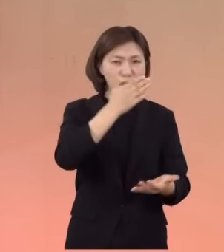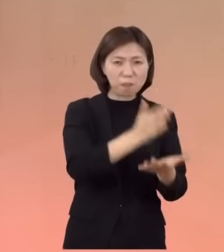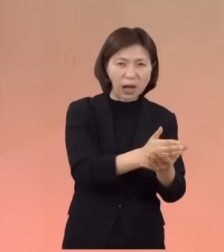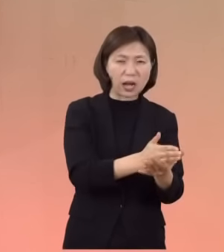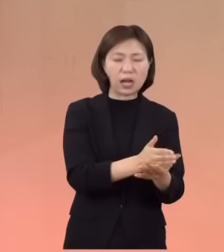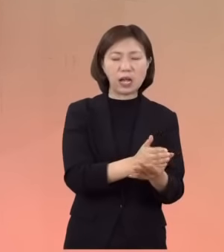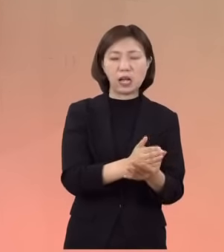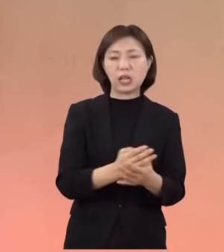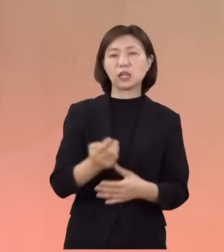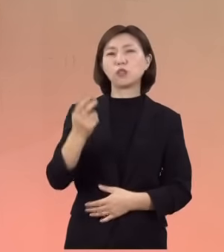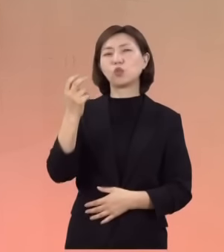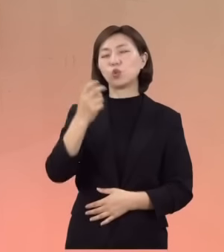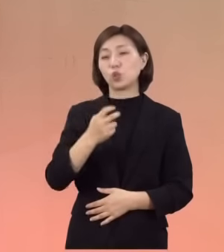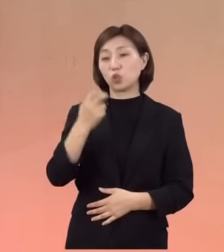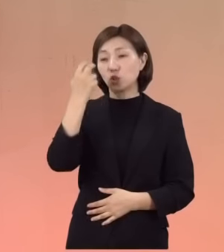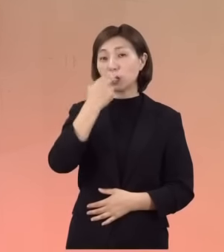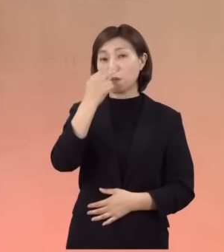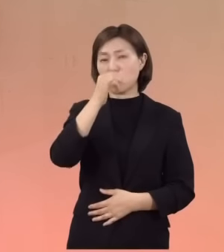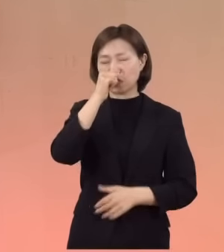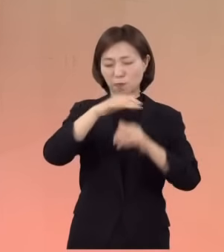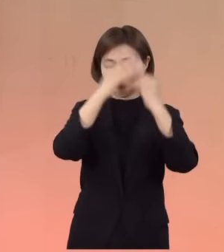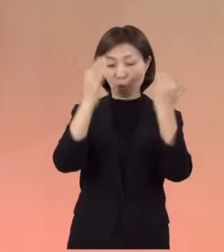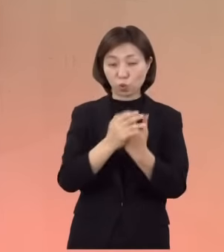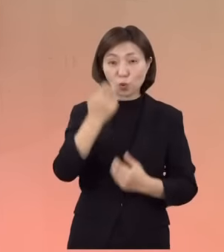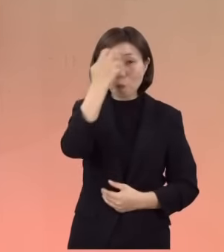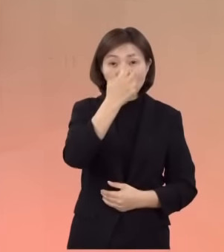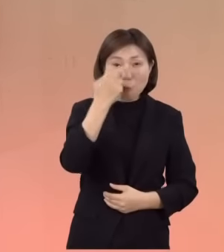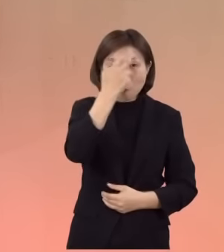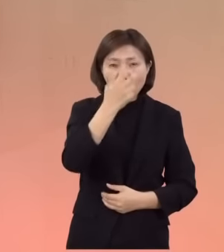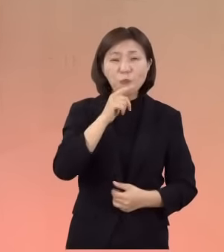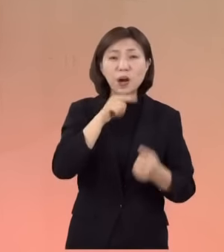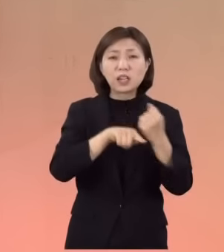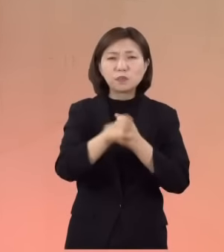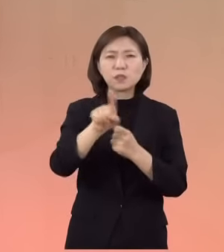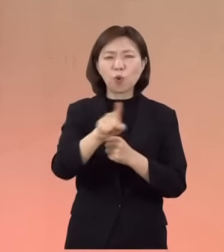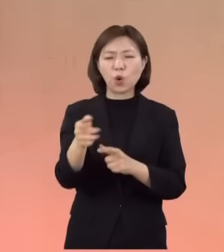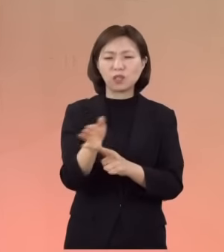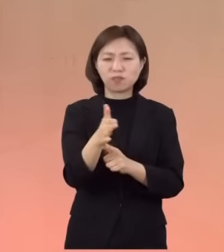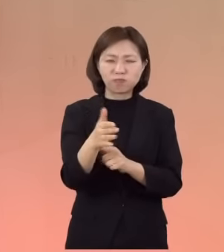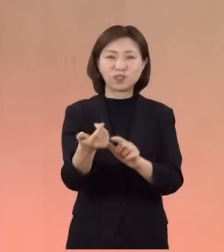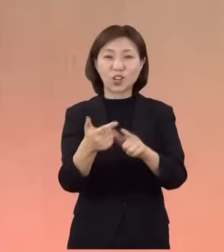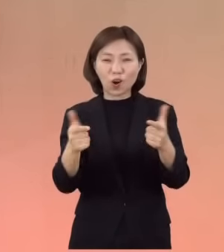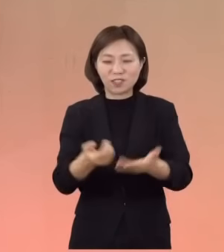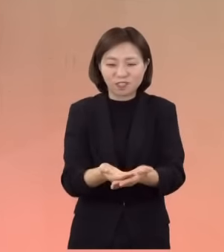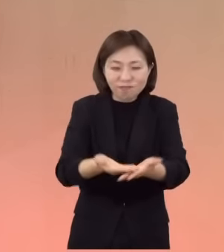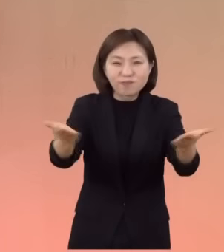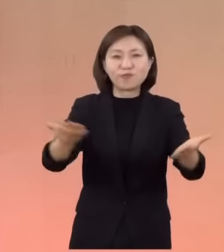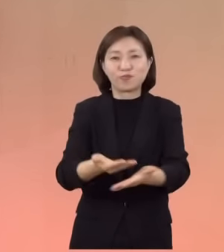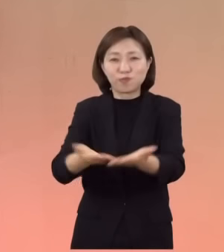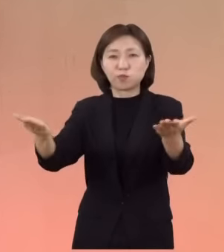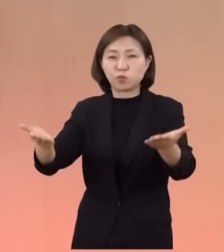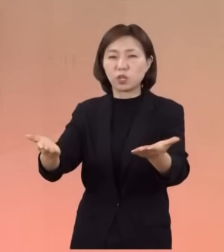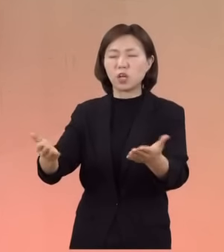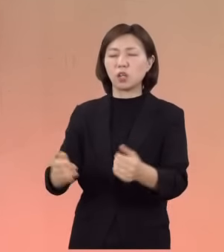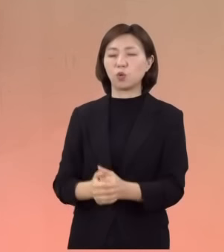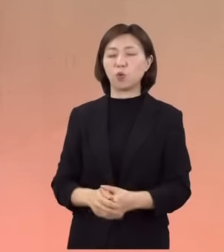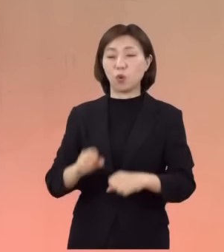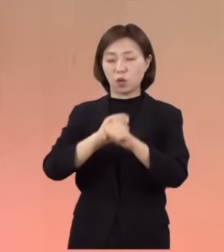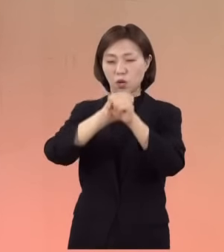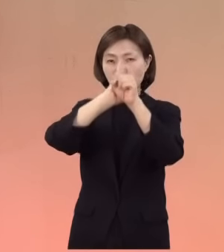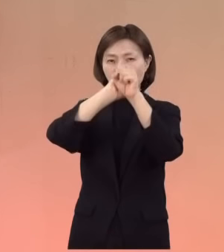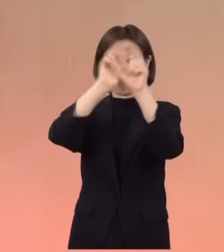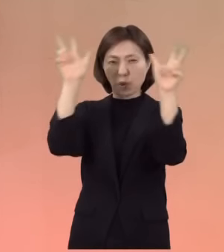거예요 방생하고 채식을 하고 지극한 정성으로 관세 보살을 염불 하니